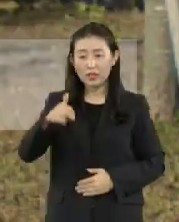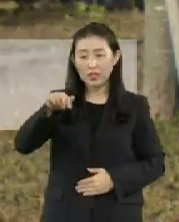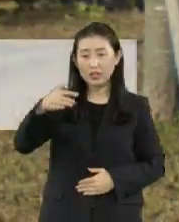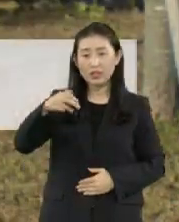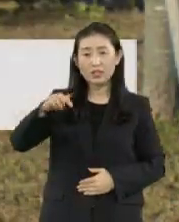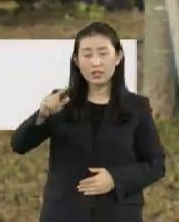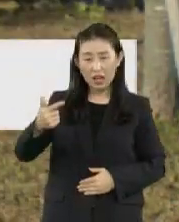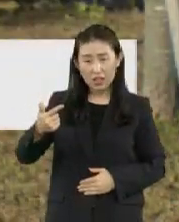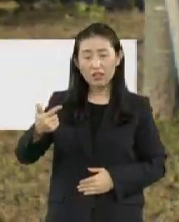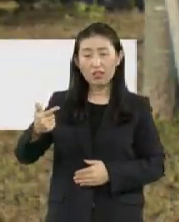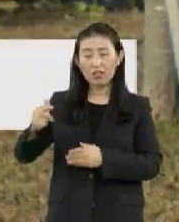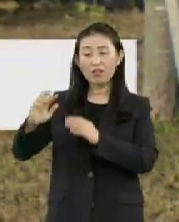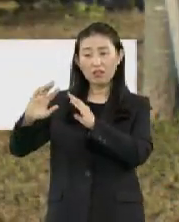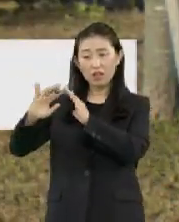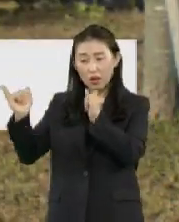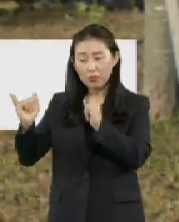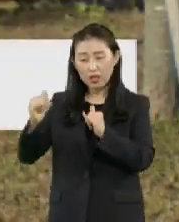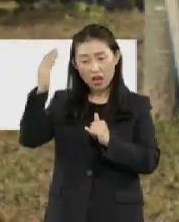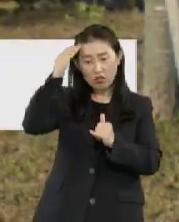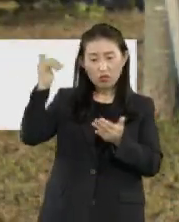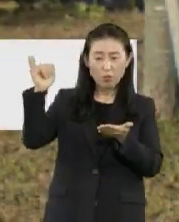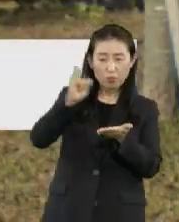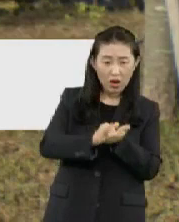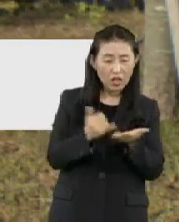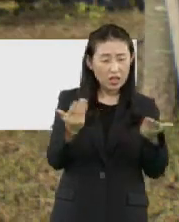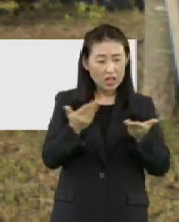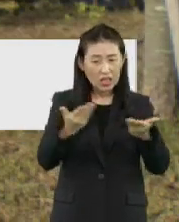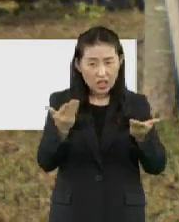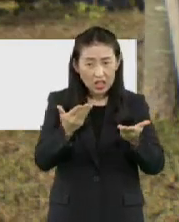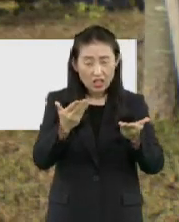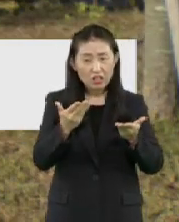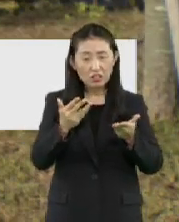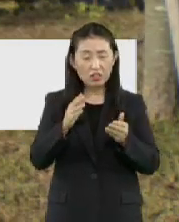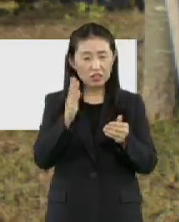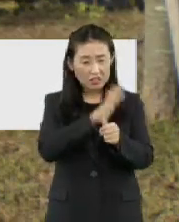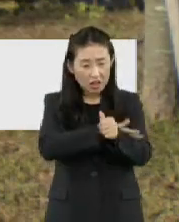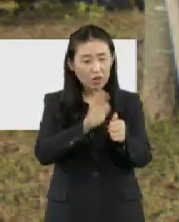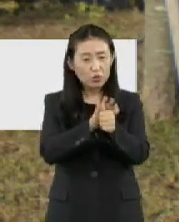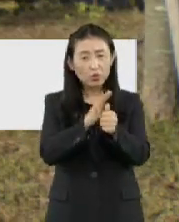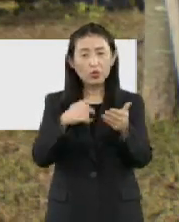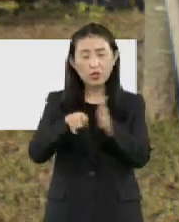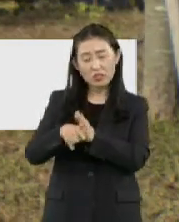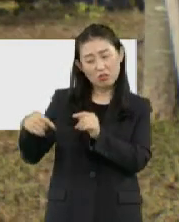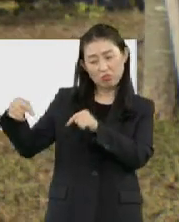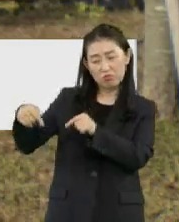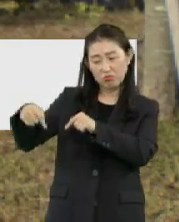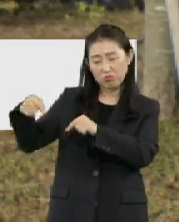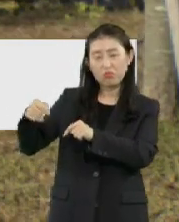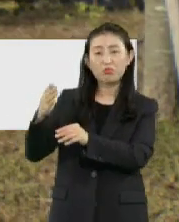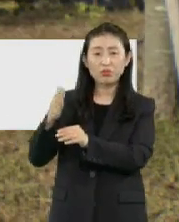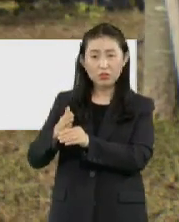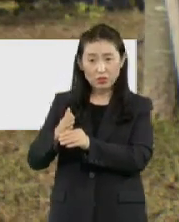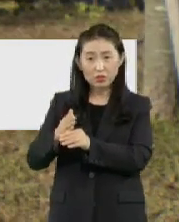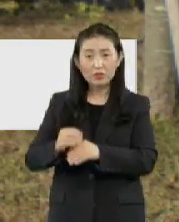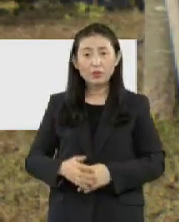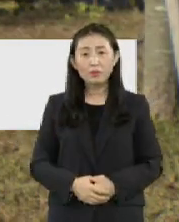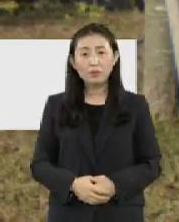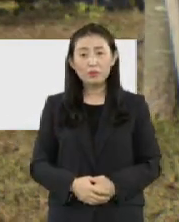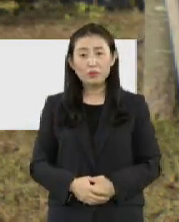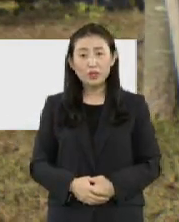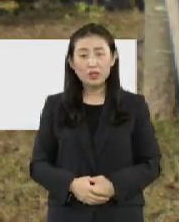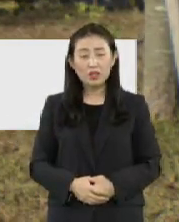근로자들이 한국에서 일할 수 있도록 여러 가지 외교적 노력을 기울이고 있고 키르기스탄 정부와 함께 협약을 맺어서